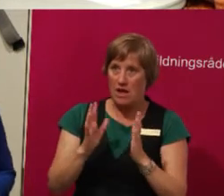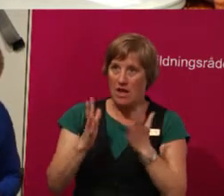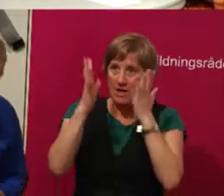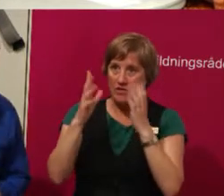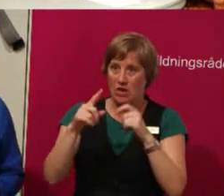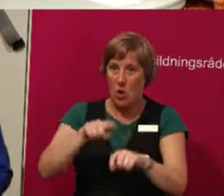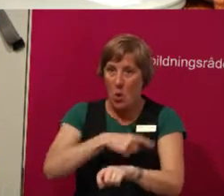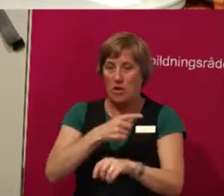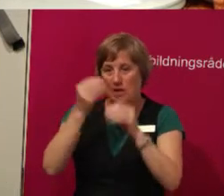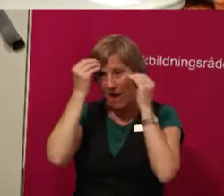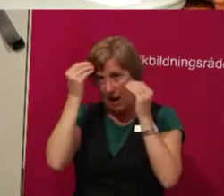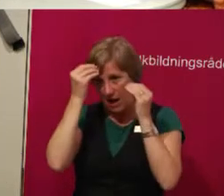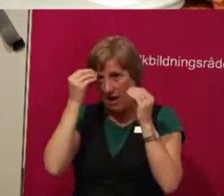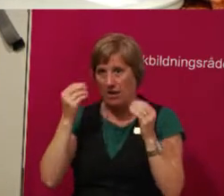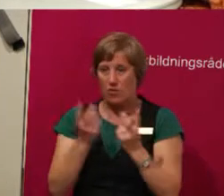perspektivet.